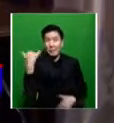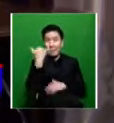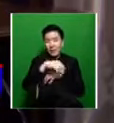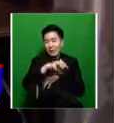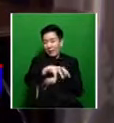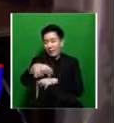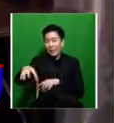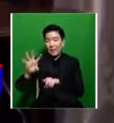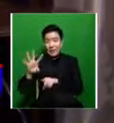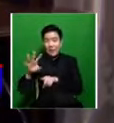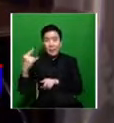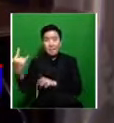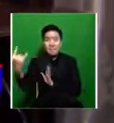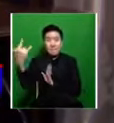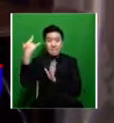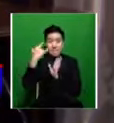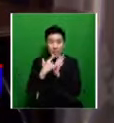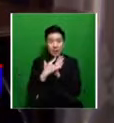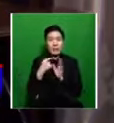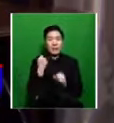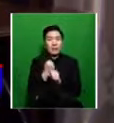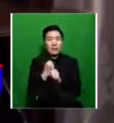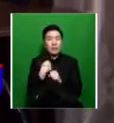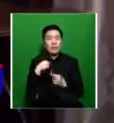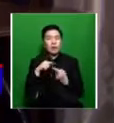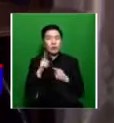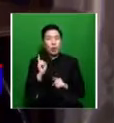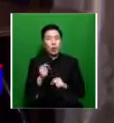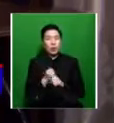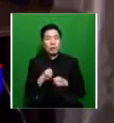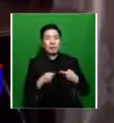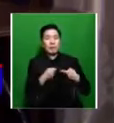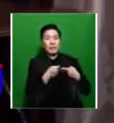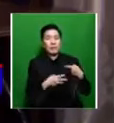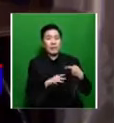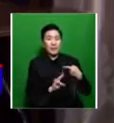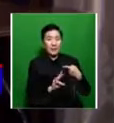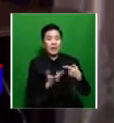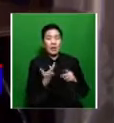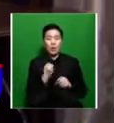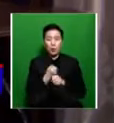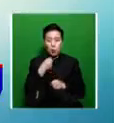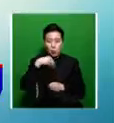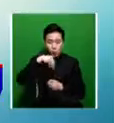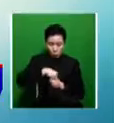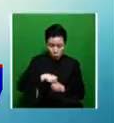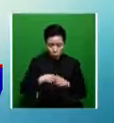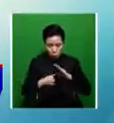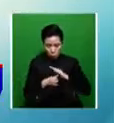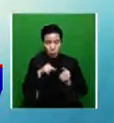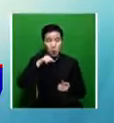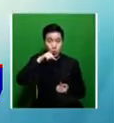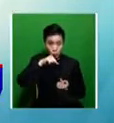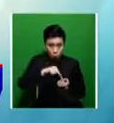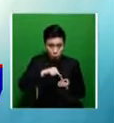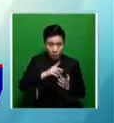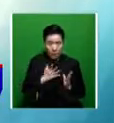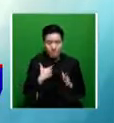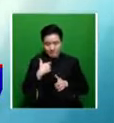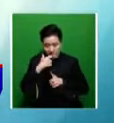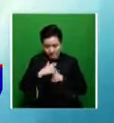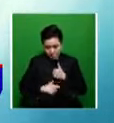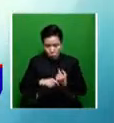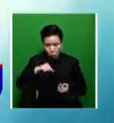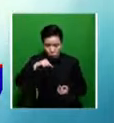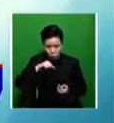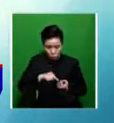คใช่ไหมครับสิ่งที่ต้องทำเนี่ยมีอยู่4ข้อหมอเน้นทุกครั้งละ1อยู่ในสถานที่ที่เหมาะสมและมีพฤติกรรมเหมา